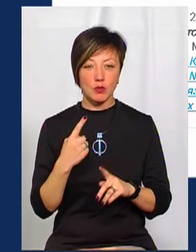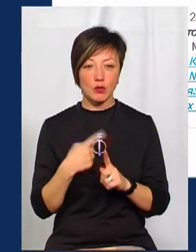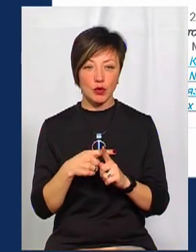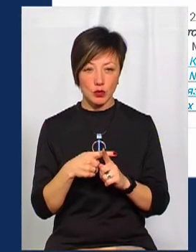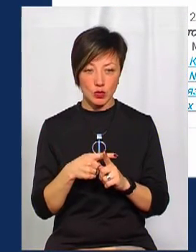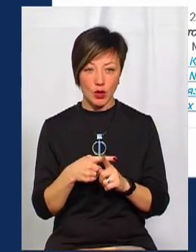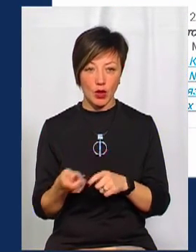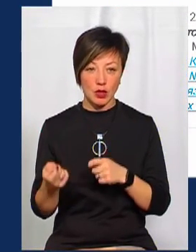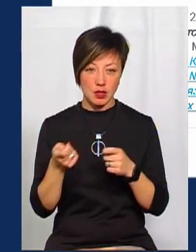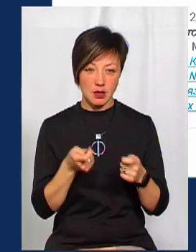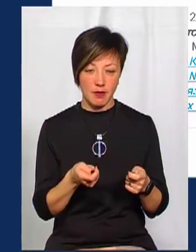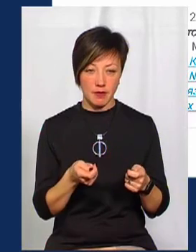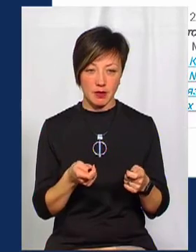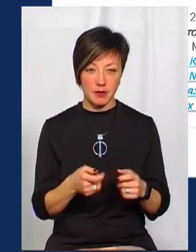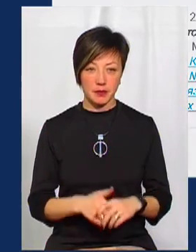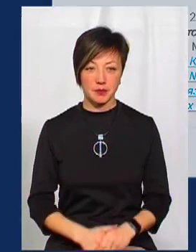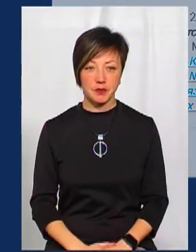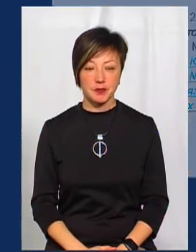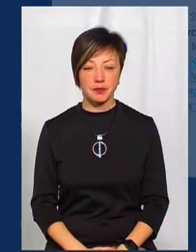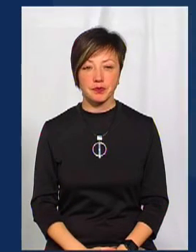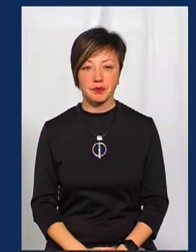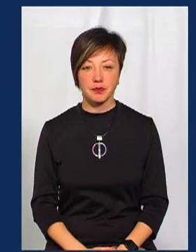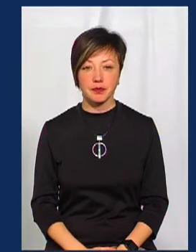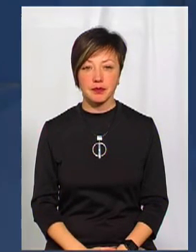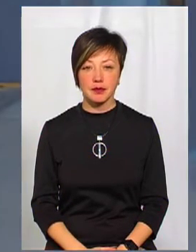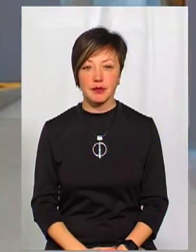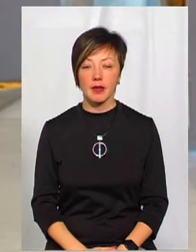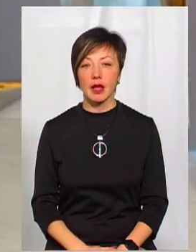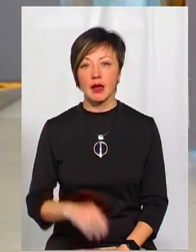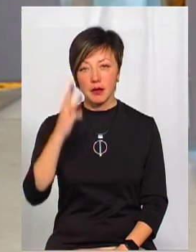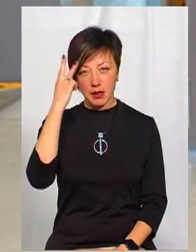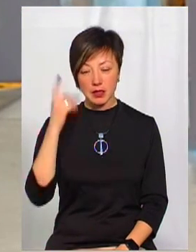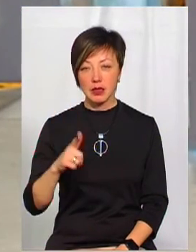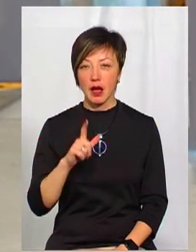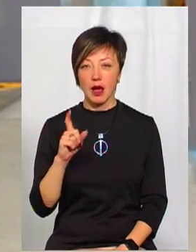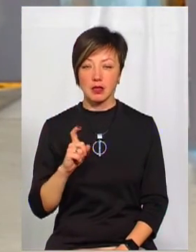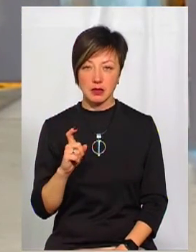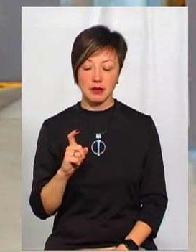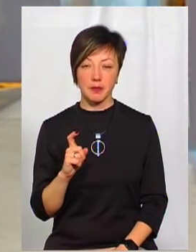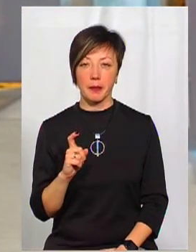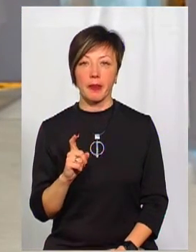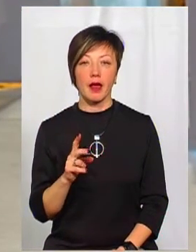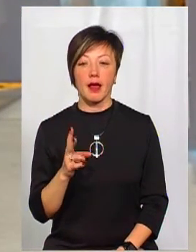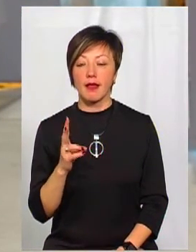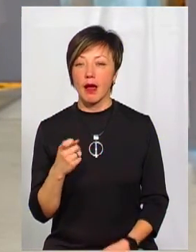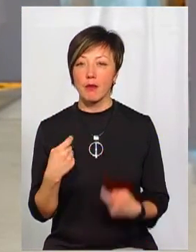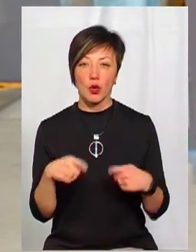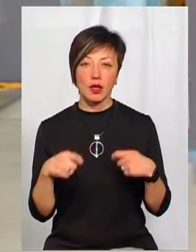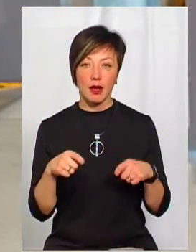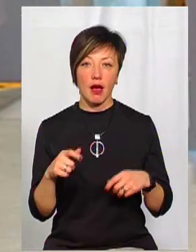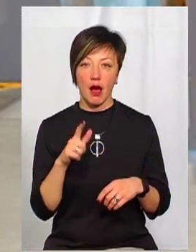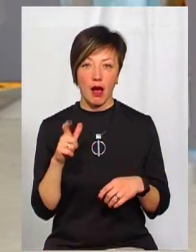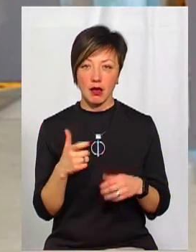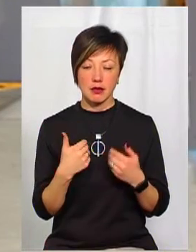плюс доставка. Ну, ми на ціноутворення «Хмельницькгаз», по-перше, не продає газ,